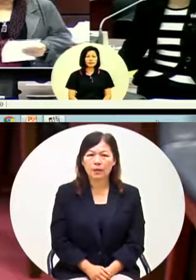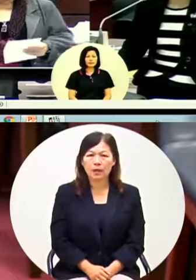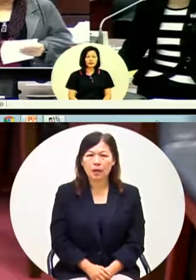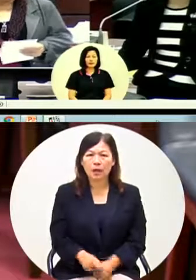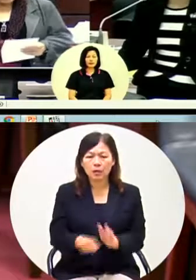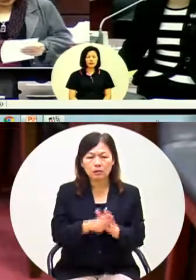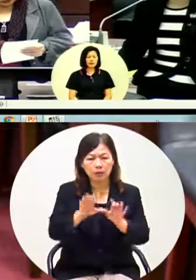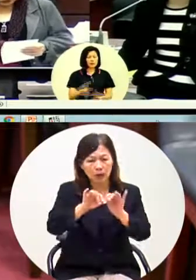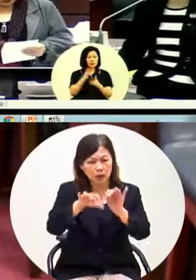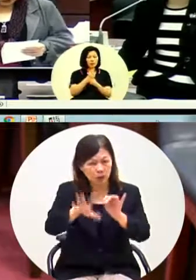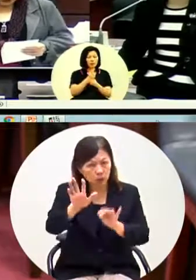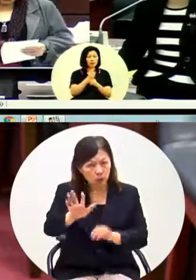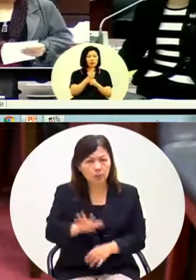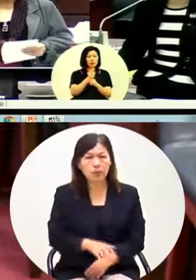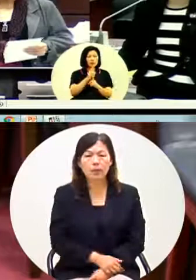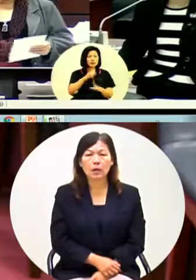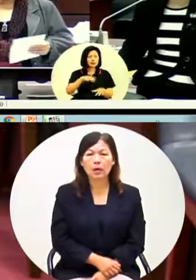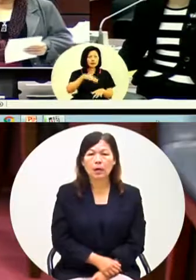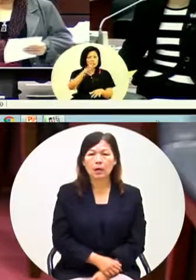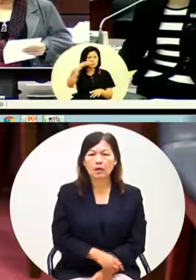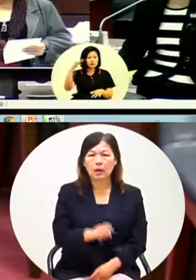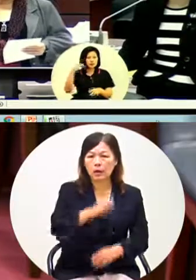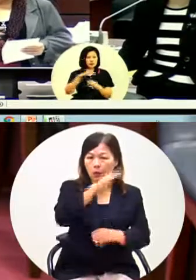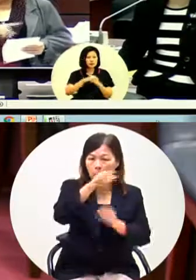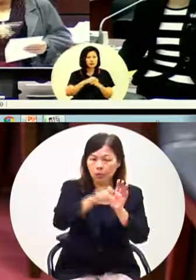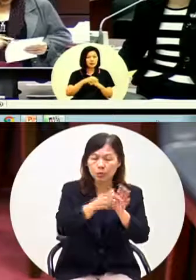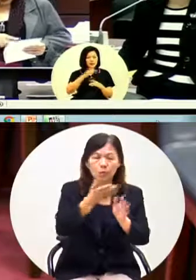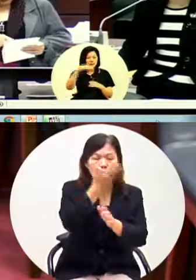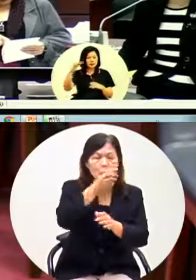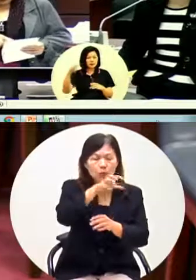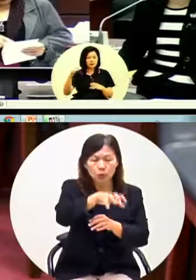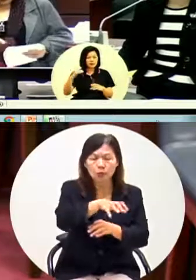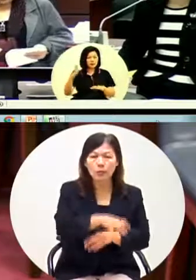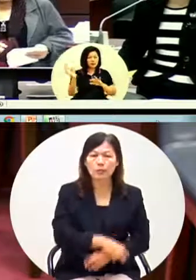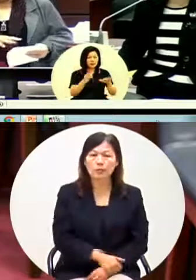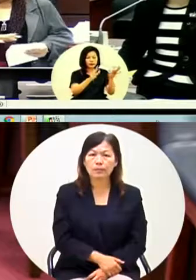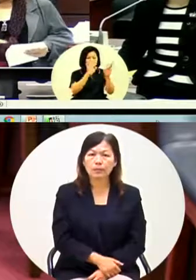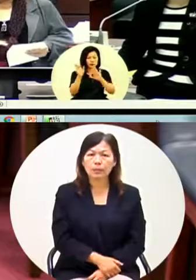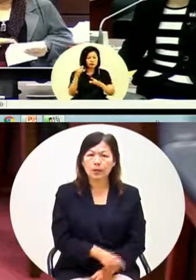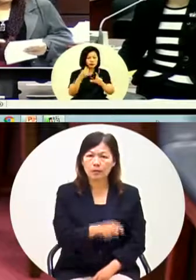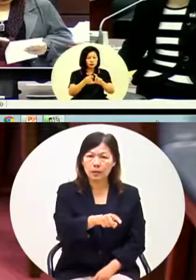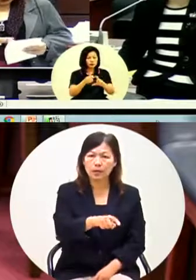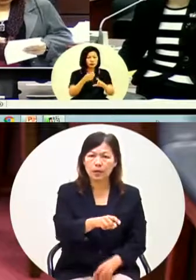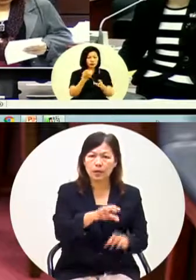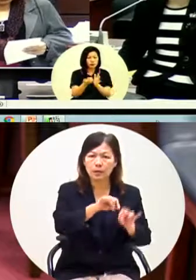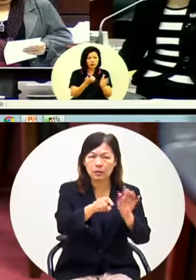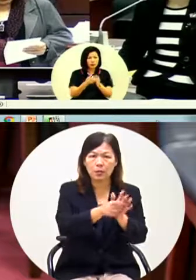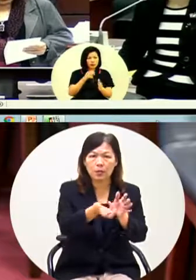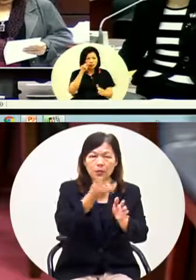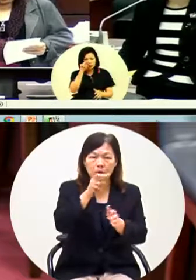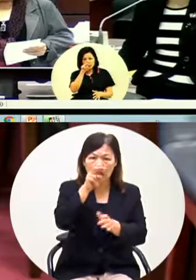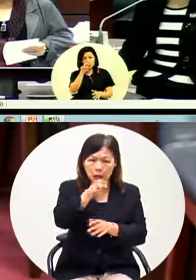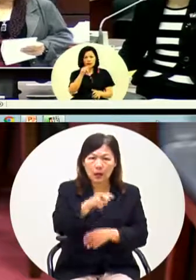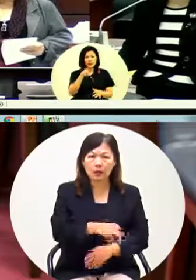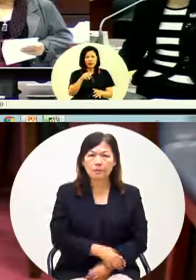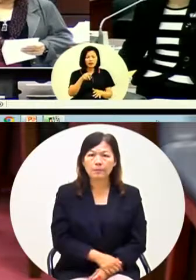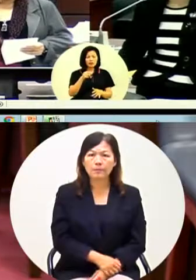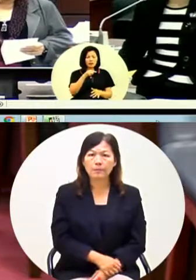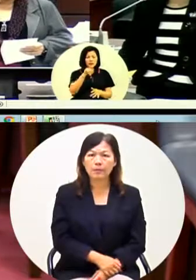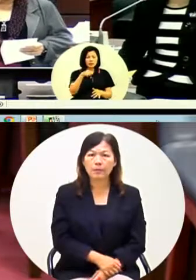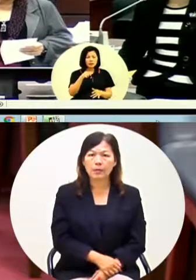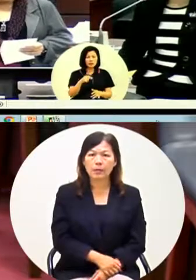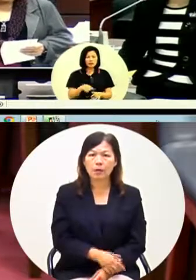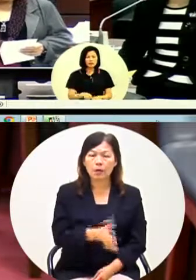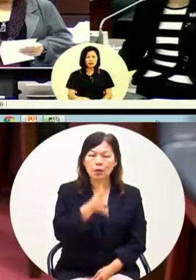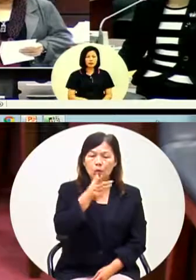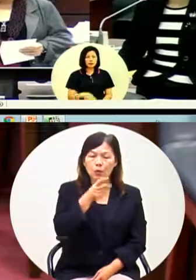音山的风景区，伫迄个所在，我拄只看，拄只柯议员所讲。 如果伊啊